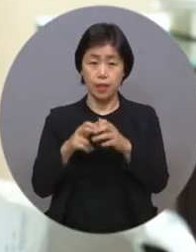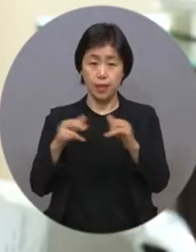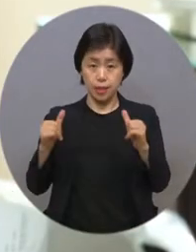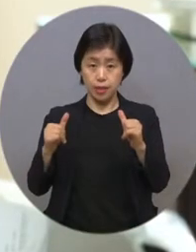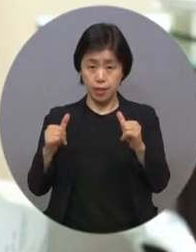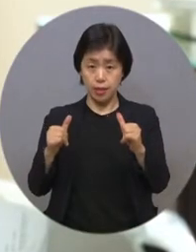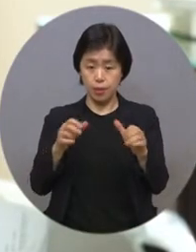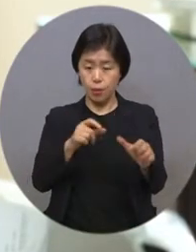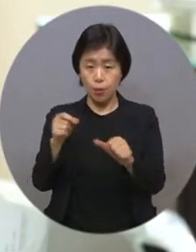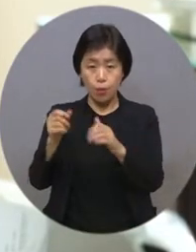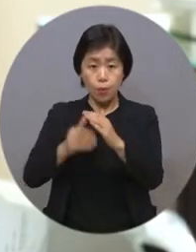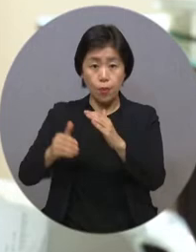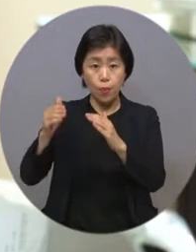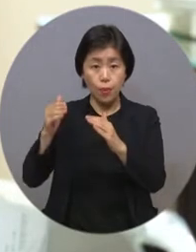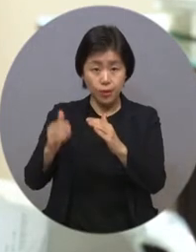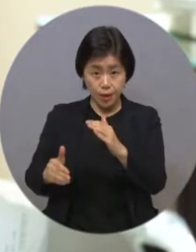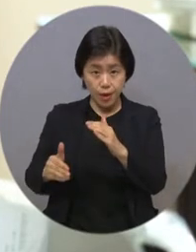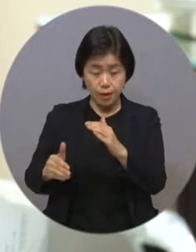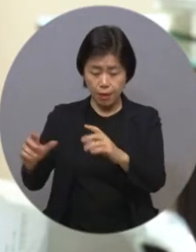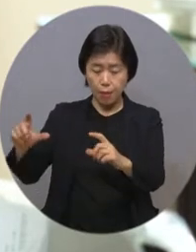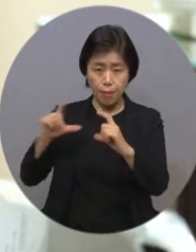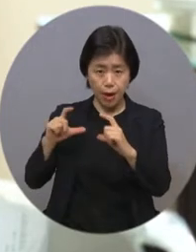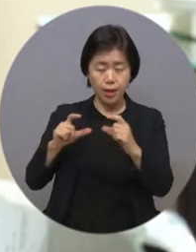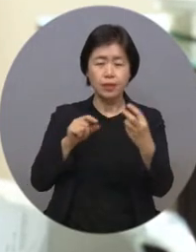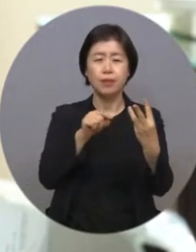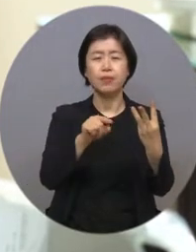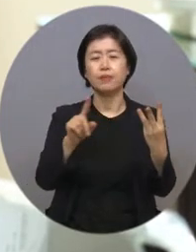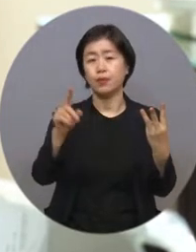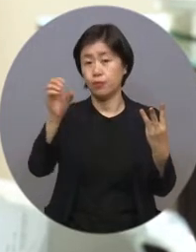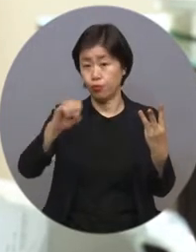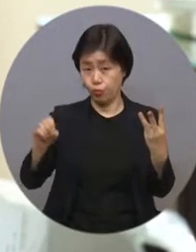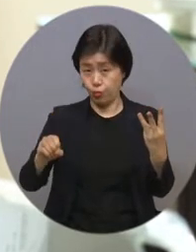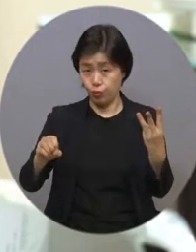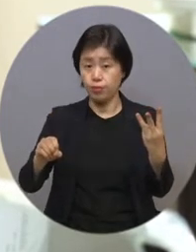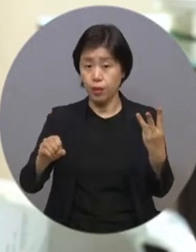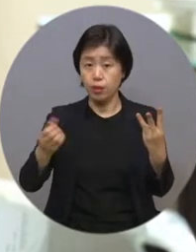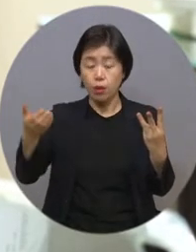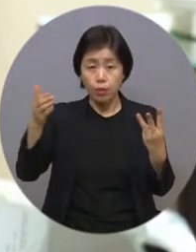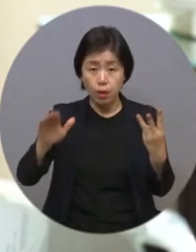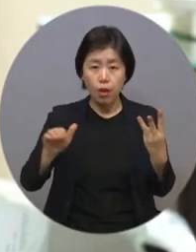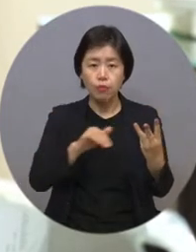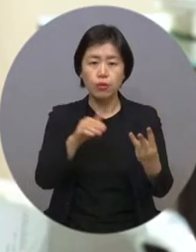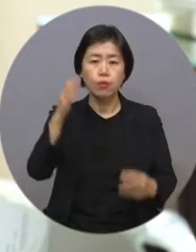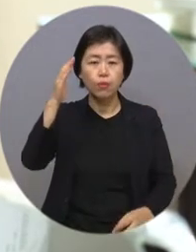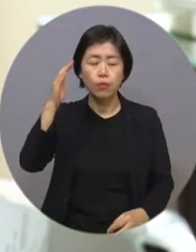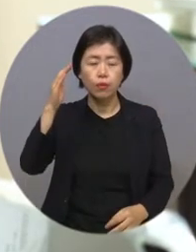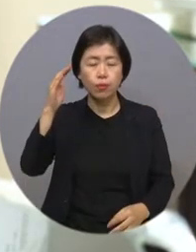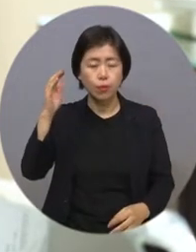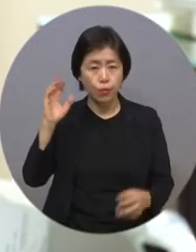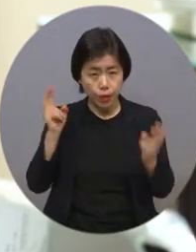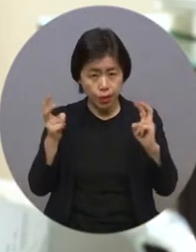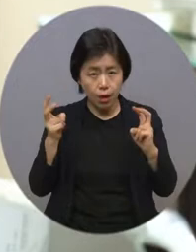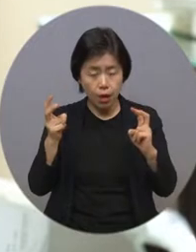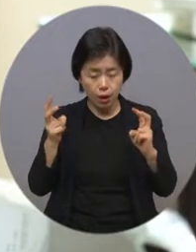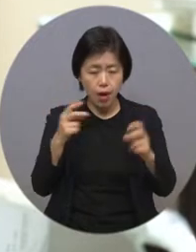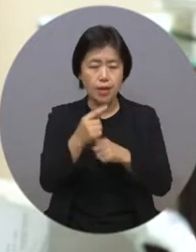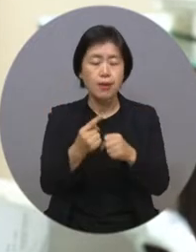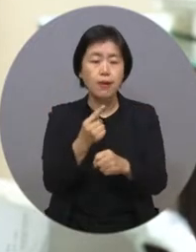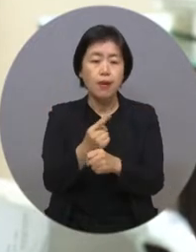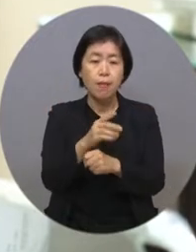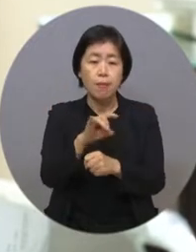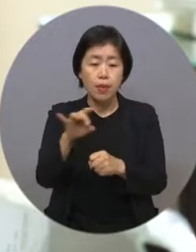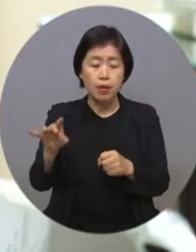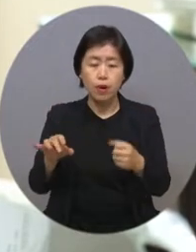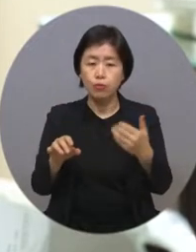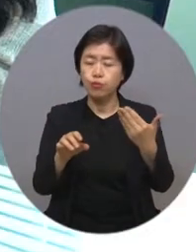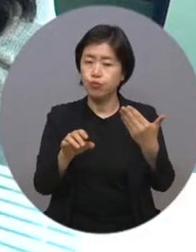국가가 지정하는 게 약 3.1% 정도로 알고 있는데요. 저희 회사는 약 9에서 10% 정도 매년 고용을 하고